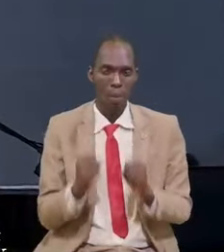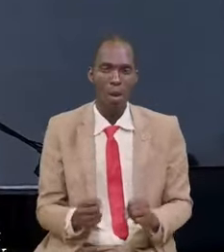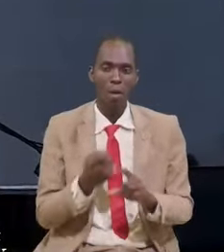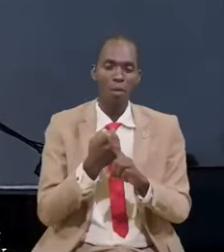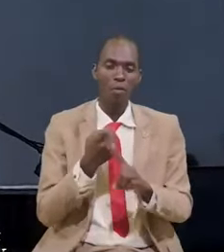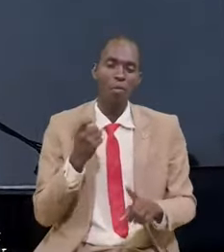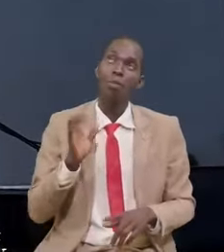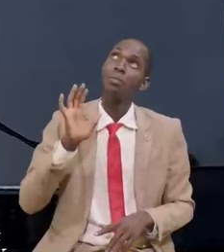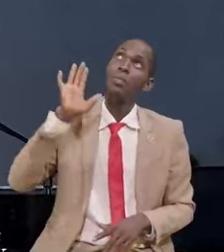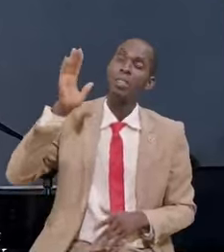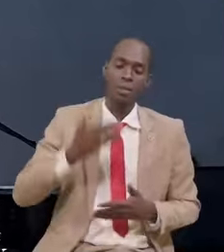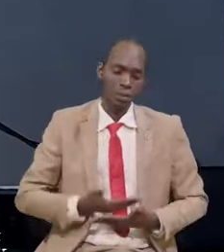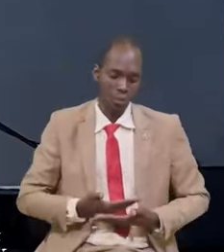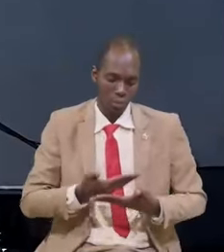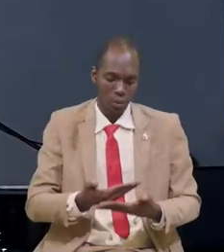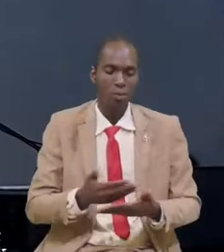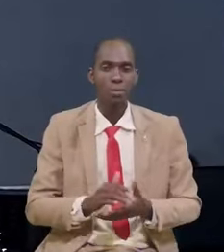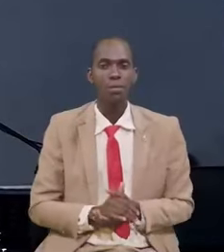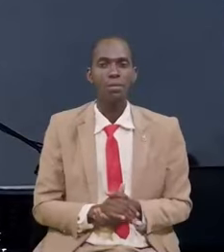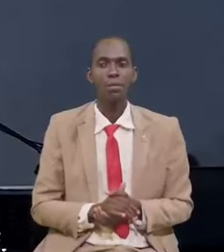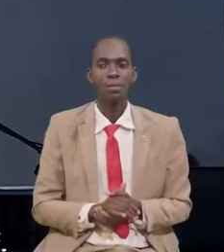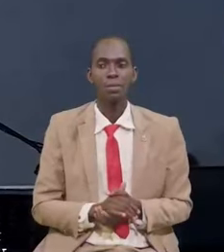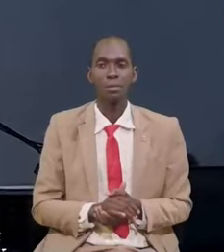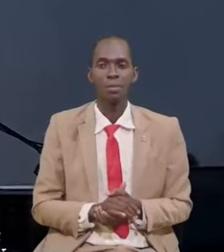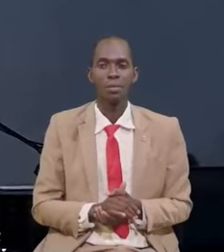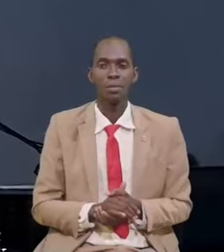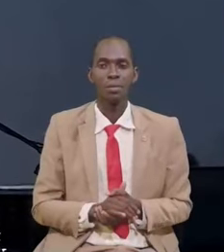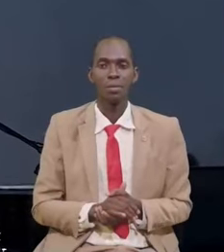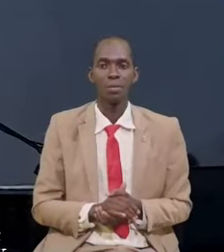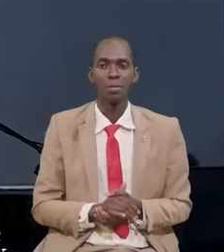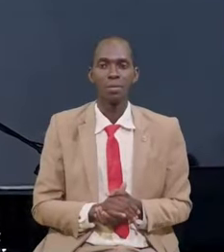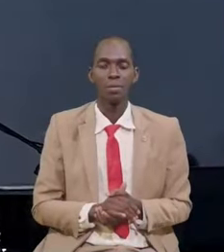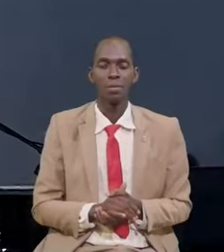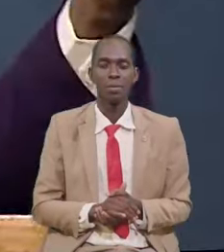La puissance émanant de sa naissance.